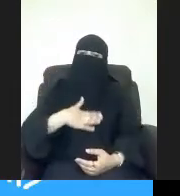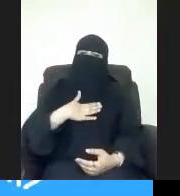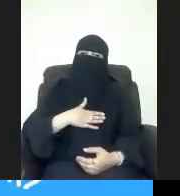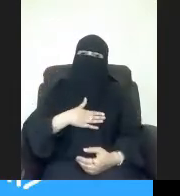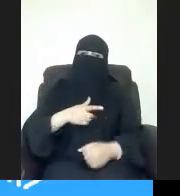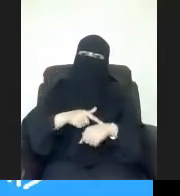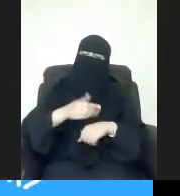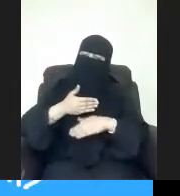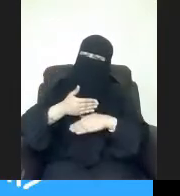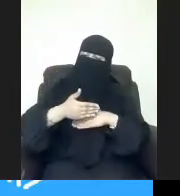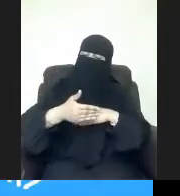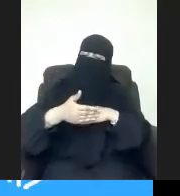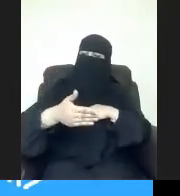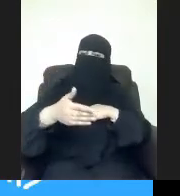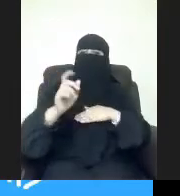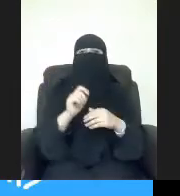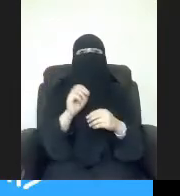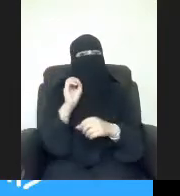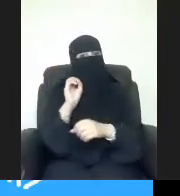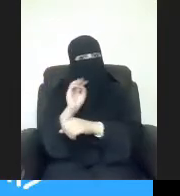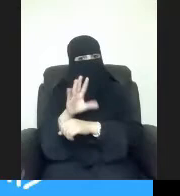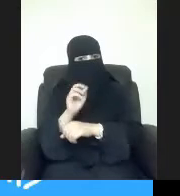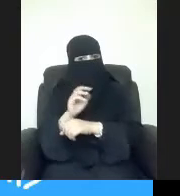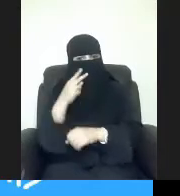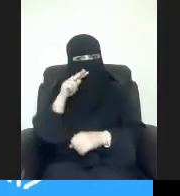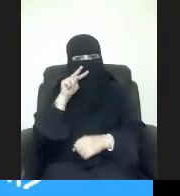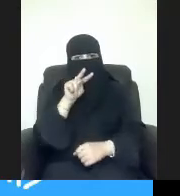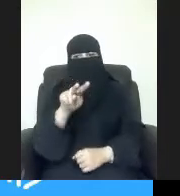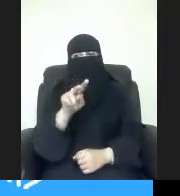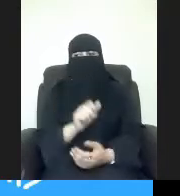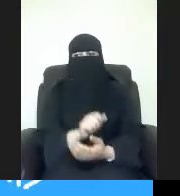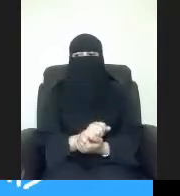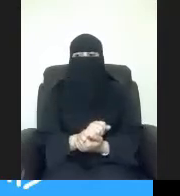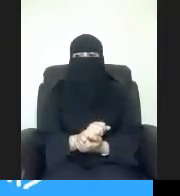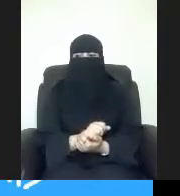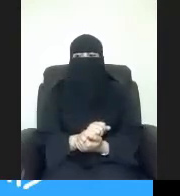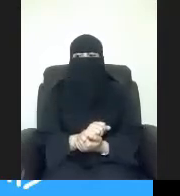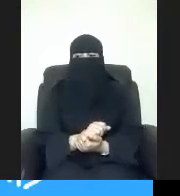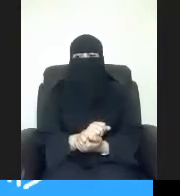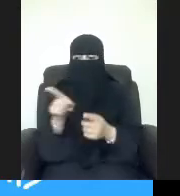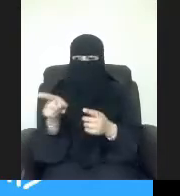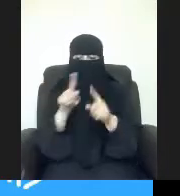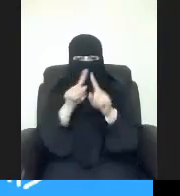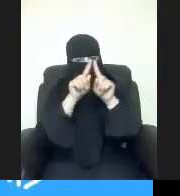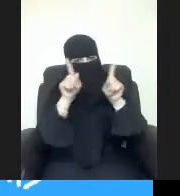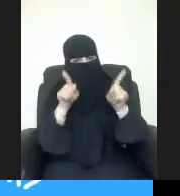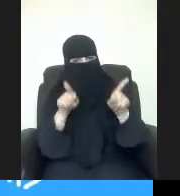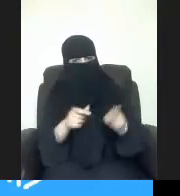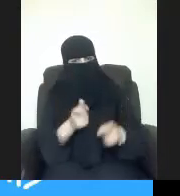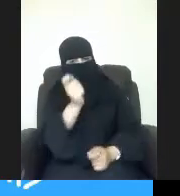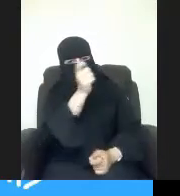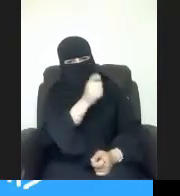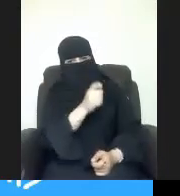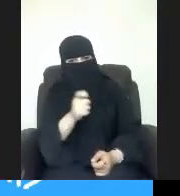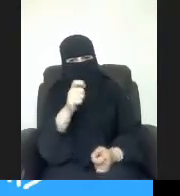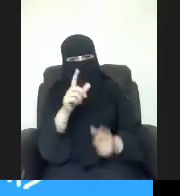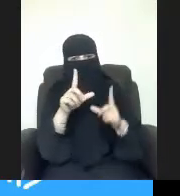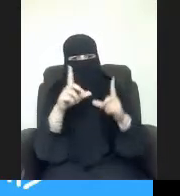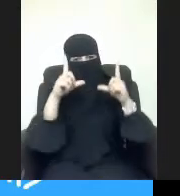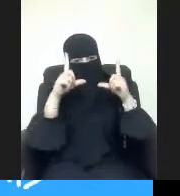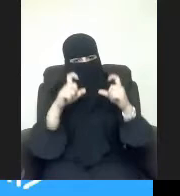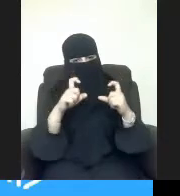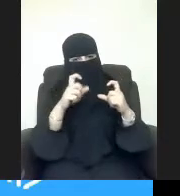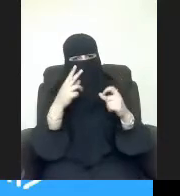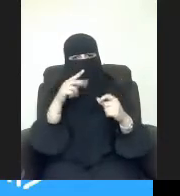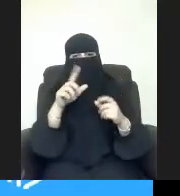كامل لمن أراد الحصول عليه موجود في هذا الكيو آر اللي على اليسار، فقط اعمل